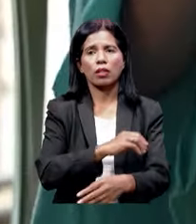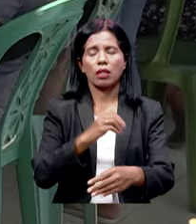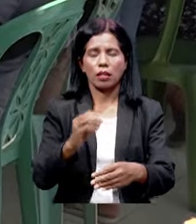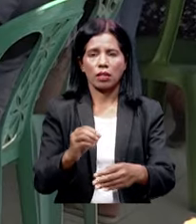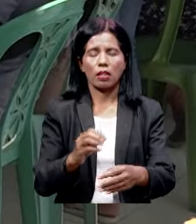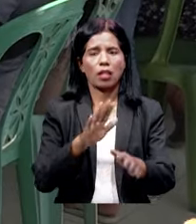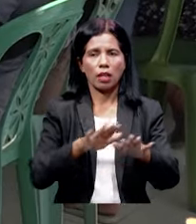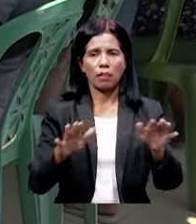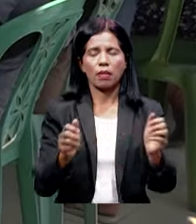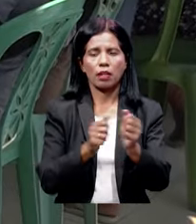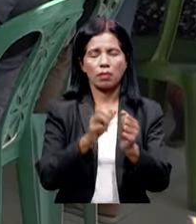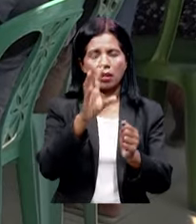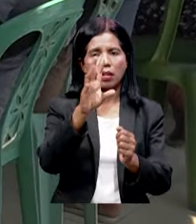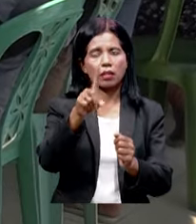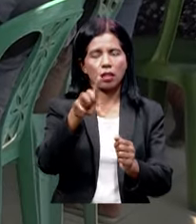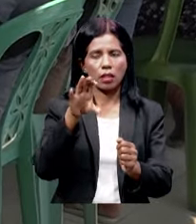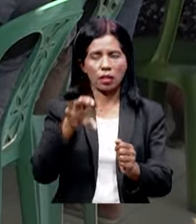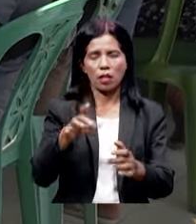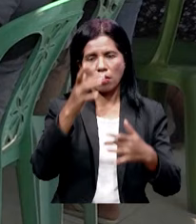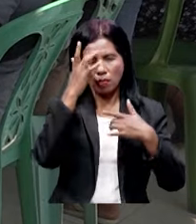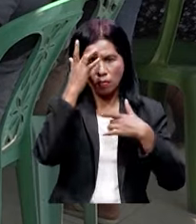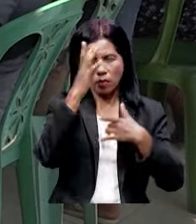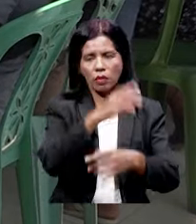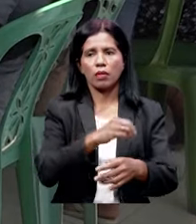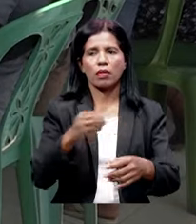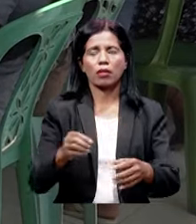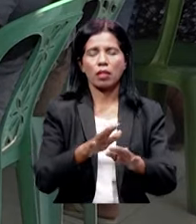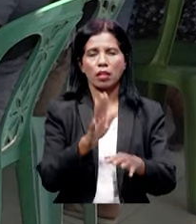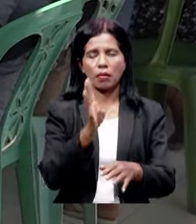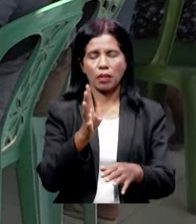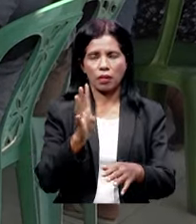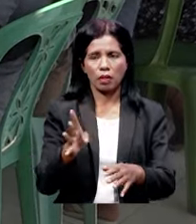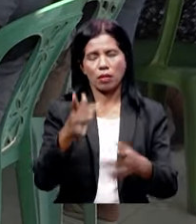ne la barik atu zida resin sofre manutrisaun moderado no hatnulu